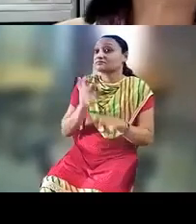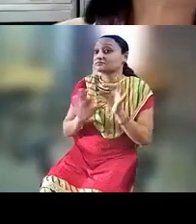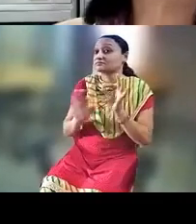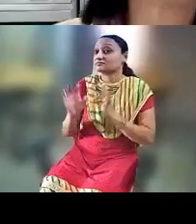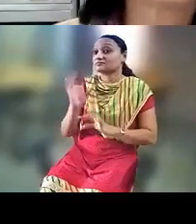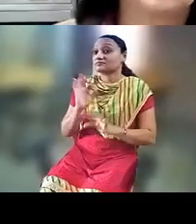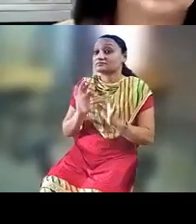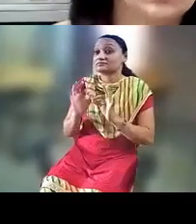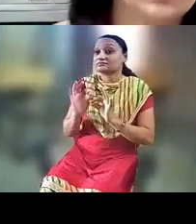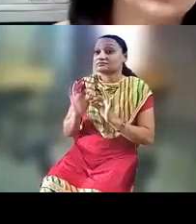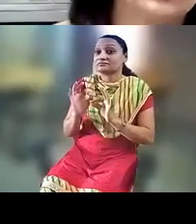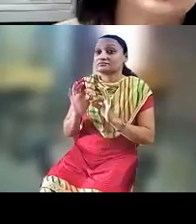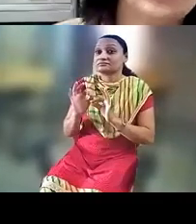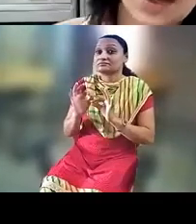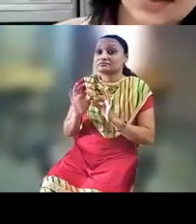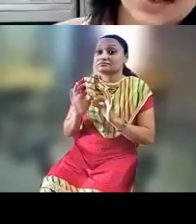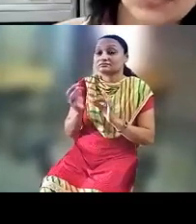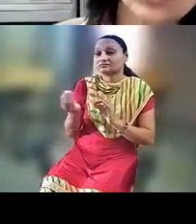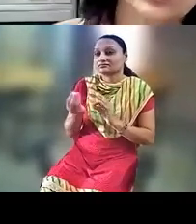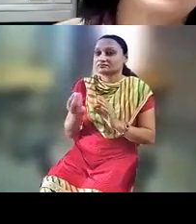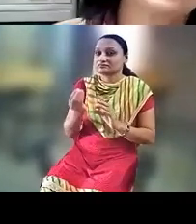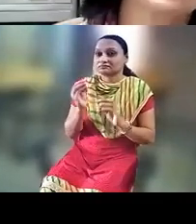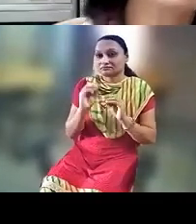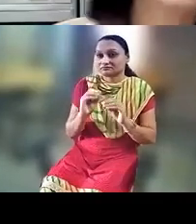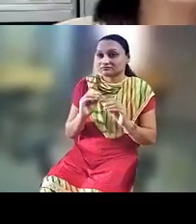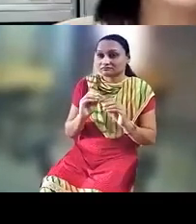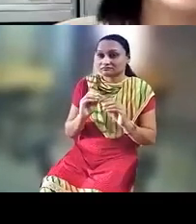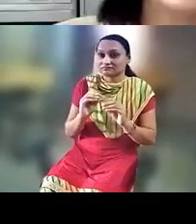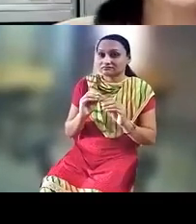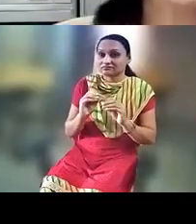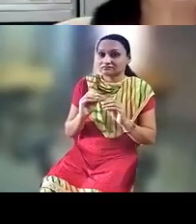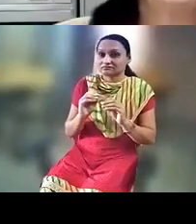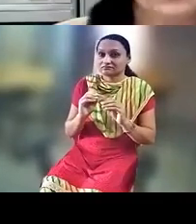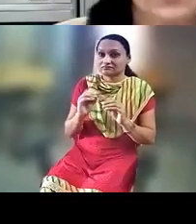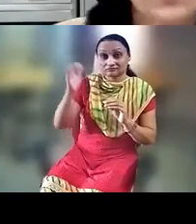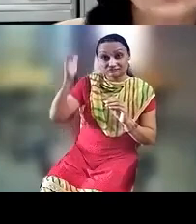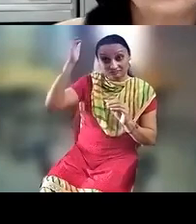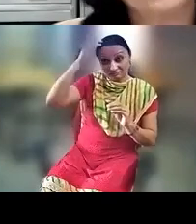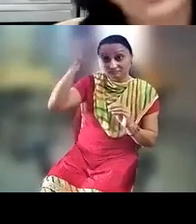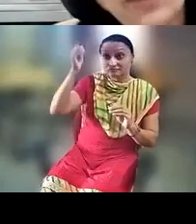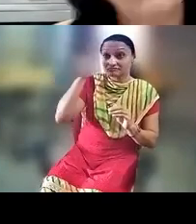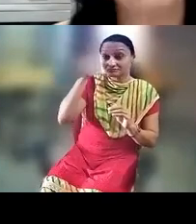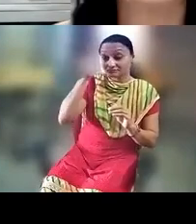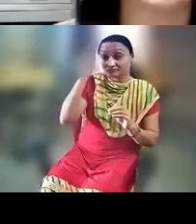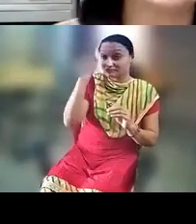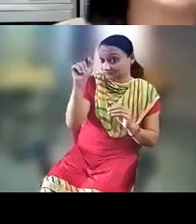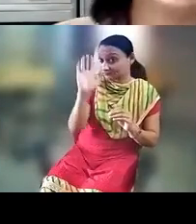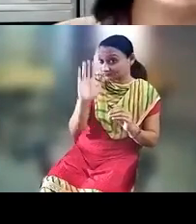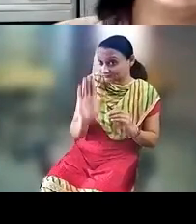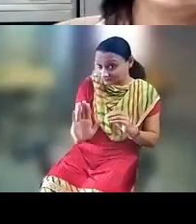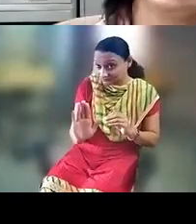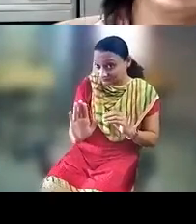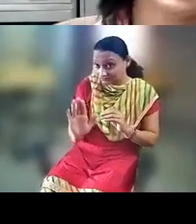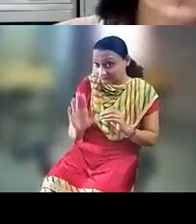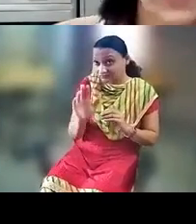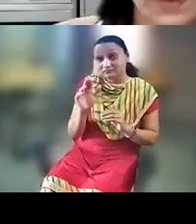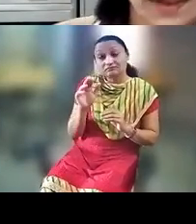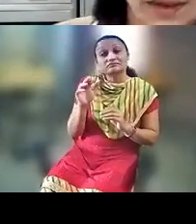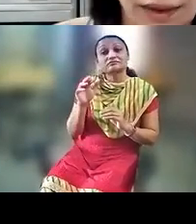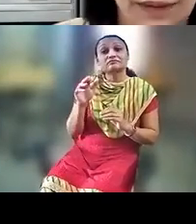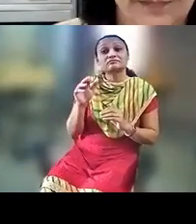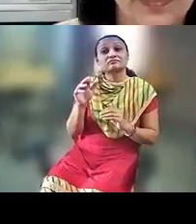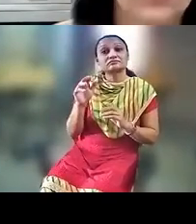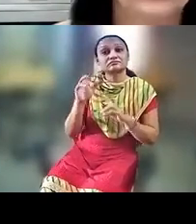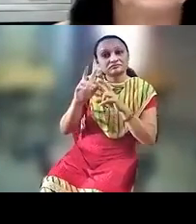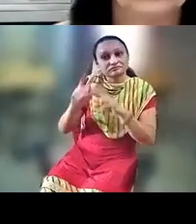को दे रहे हैं। इंडिकेटेड वो जहाँ पे कि हमें कोई मेंटल हेल्थ इशू मिला है और अब हम उसके लिए इंटरवीन कर